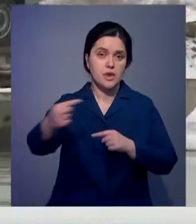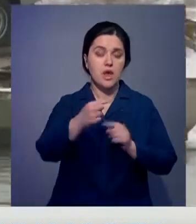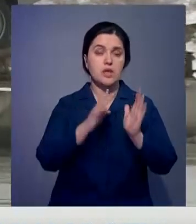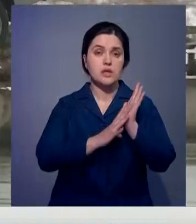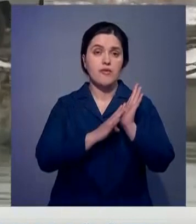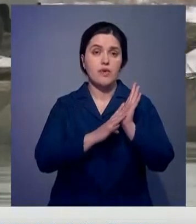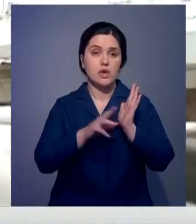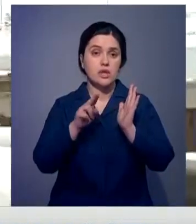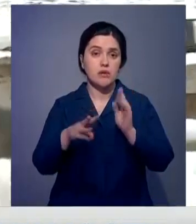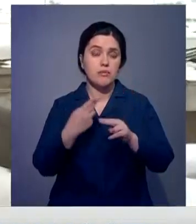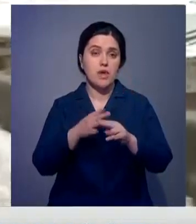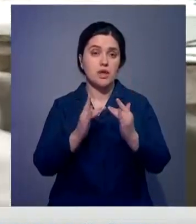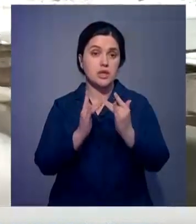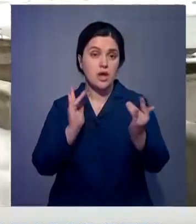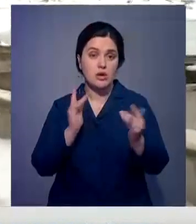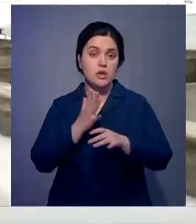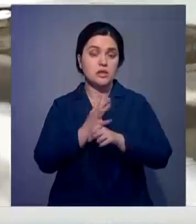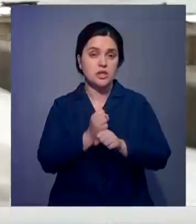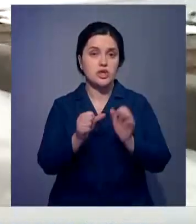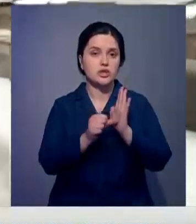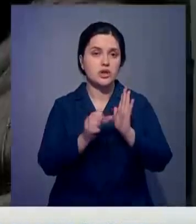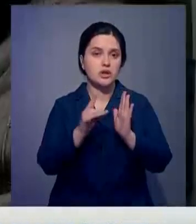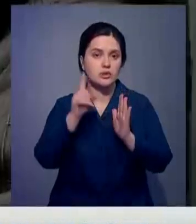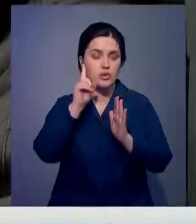а по этой переправе дорога сокращается в 6 раз.